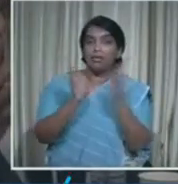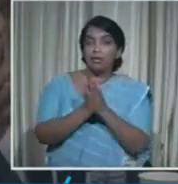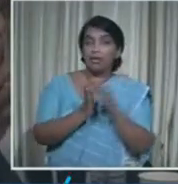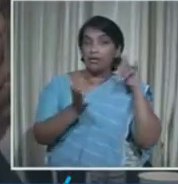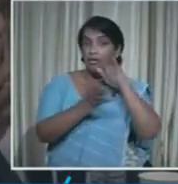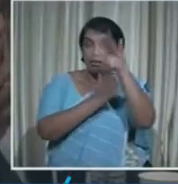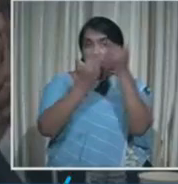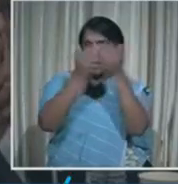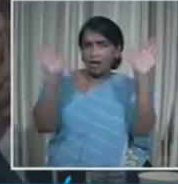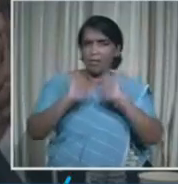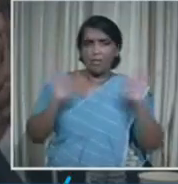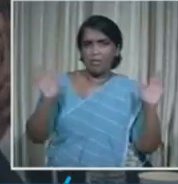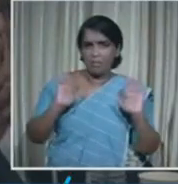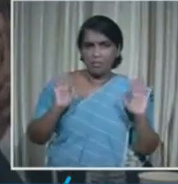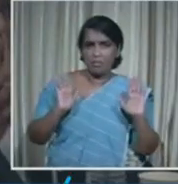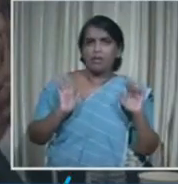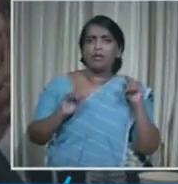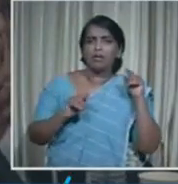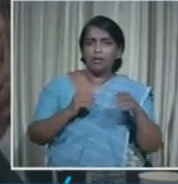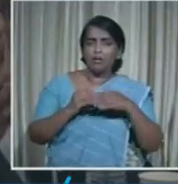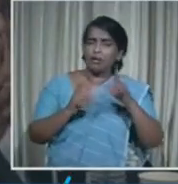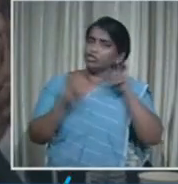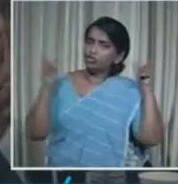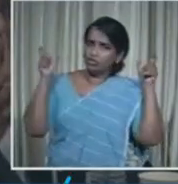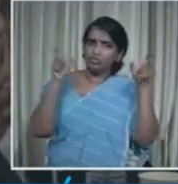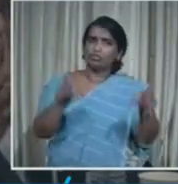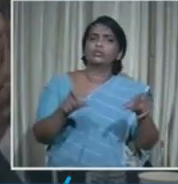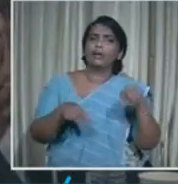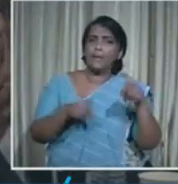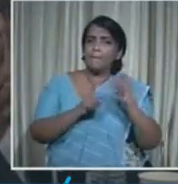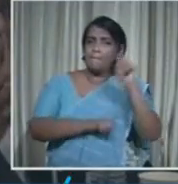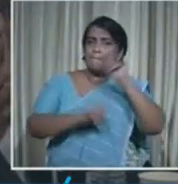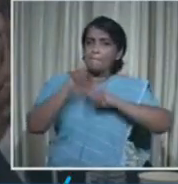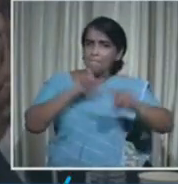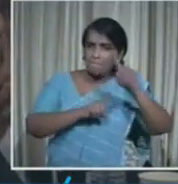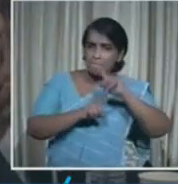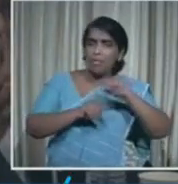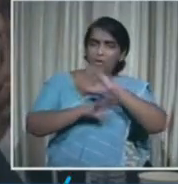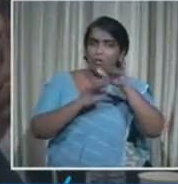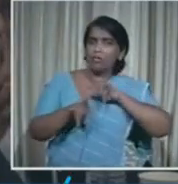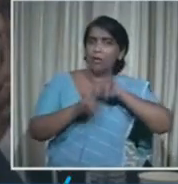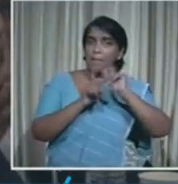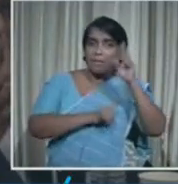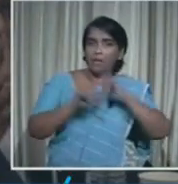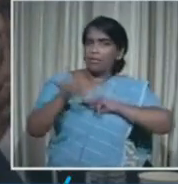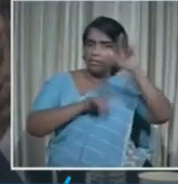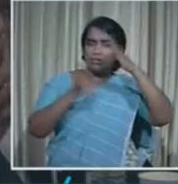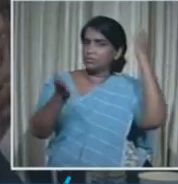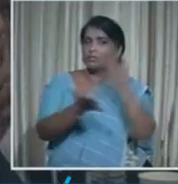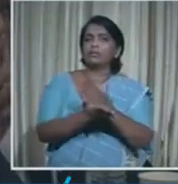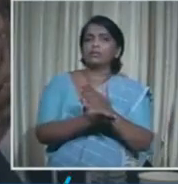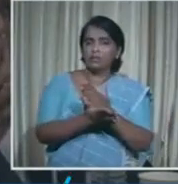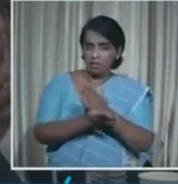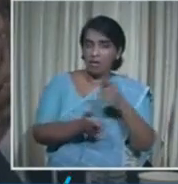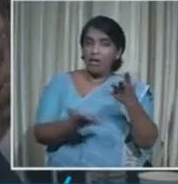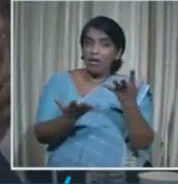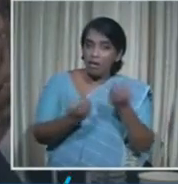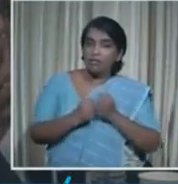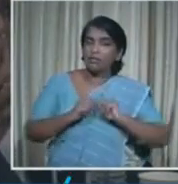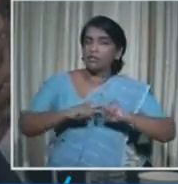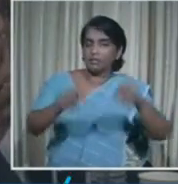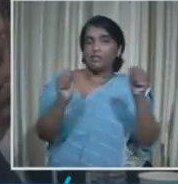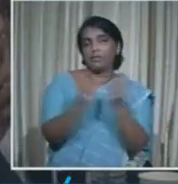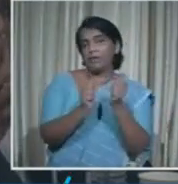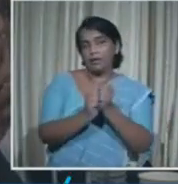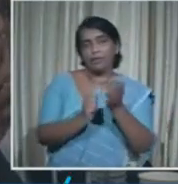එපා ඔබතුමන්ලා මෙතන ඉඳලා තහනම් කරන්න මේ පාර්ලිමේන්තු ඉන්න කට්ටිය පිටරට යන එක නවත්තන්න අද ඉඳලා එතකොට අවශ්‍ය දේවල් ඉස්සරහට සිද්ධ